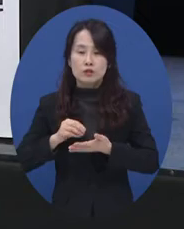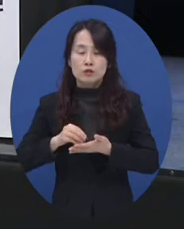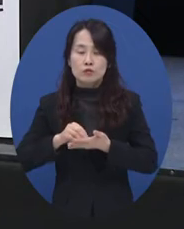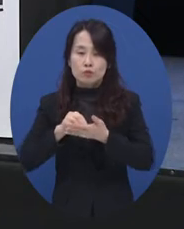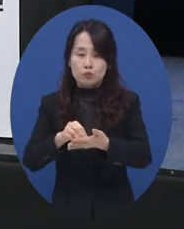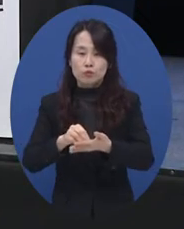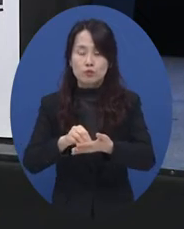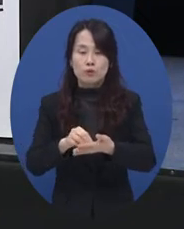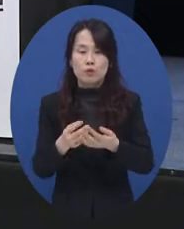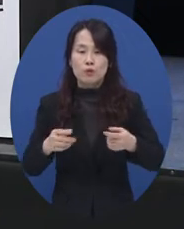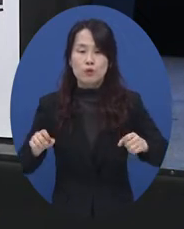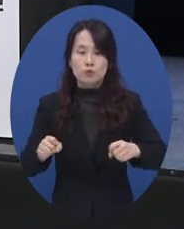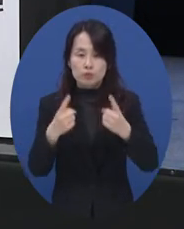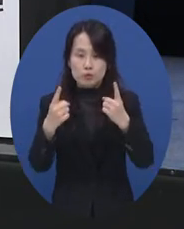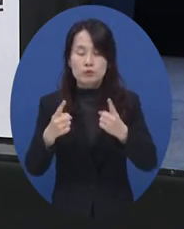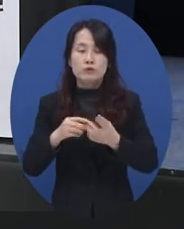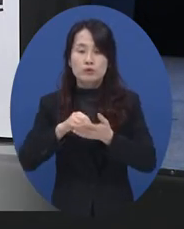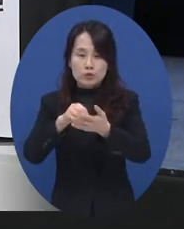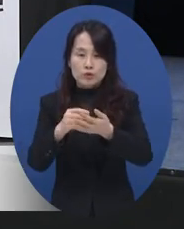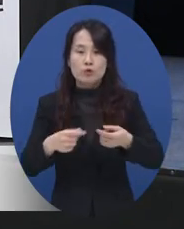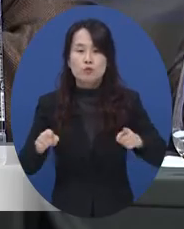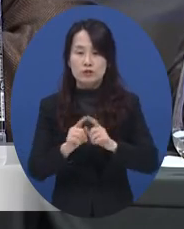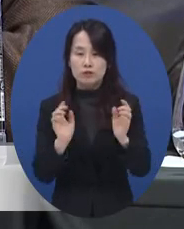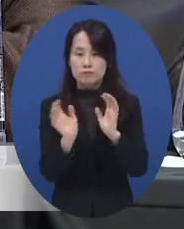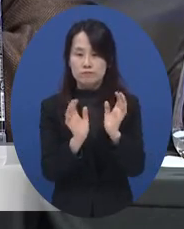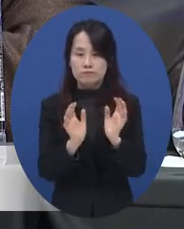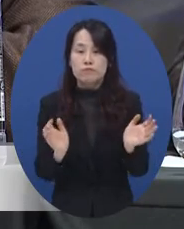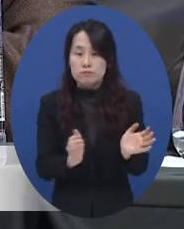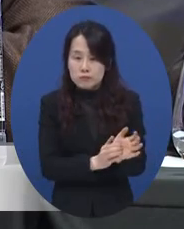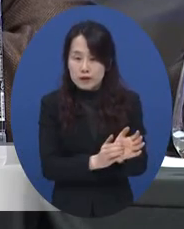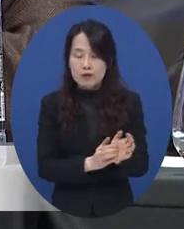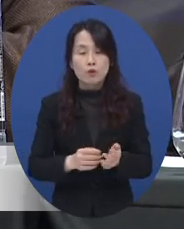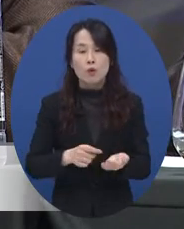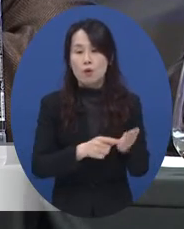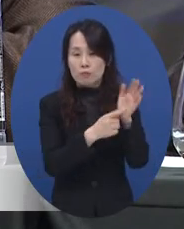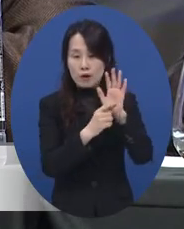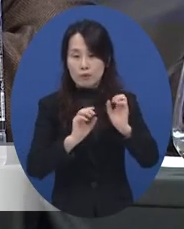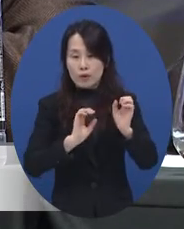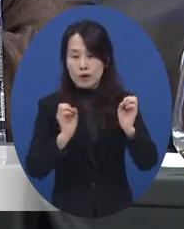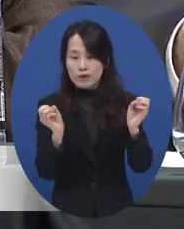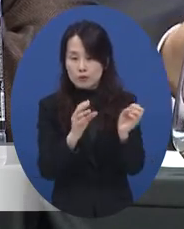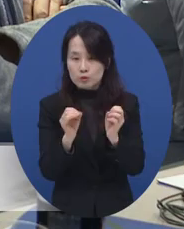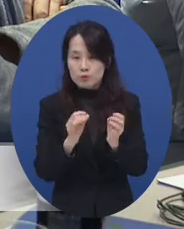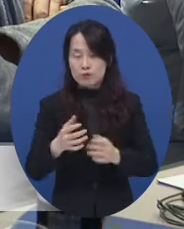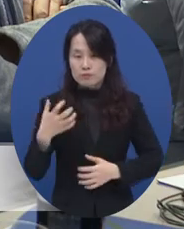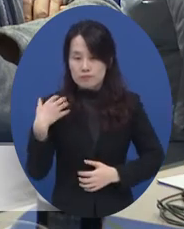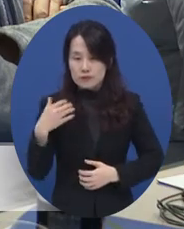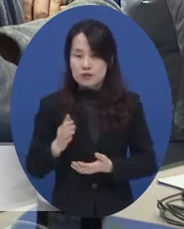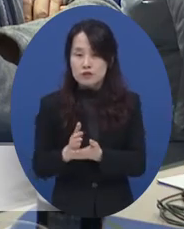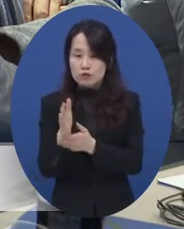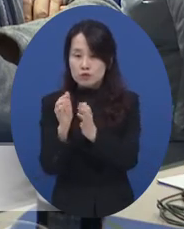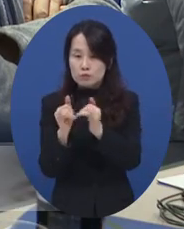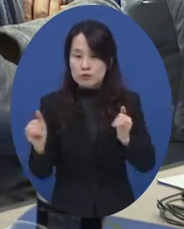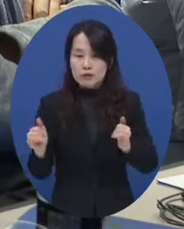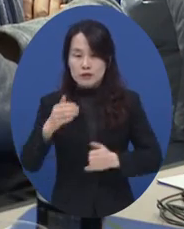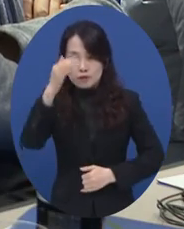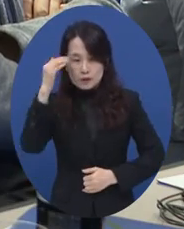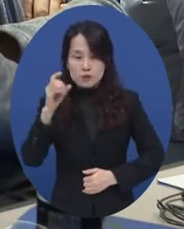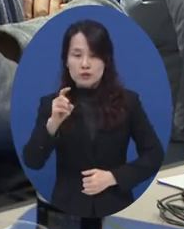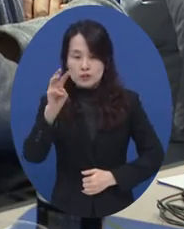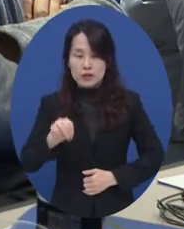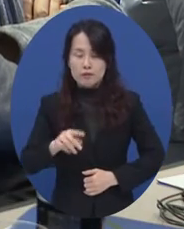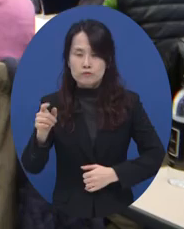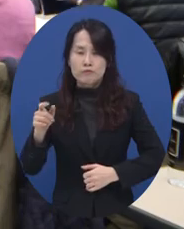맞대는 대토론회장이 펼쳐졌고, 발표와 토론을 진행한 각국의 전문가들은 한반도 비무장지대를